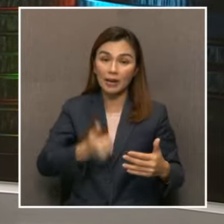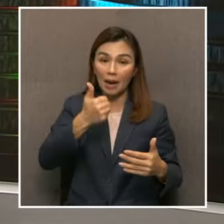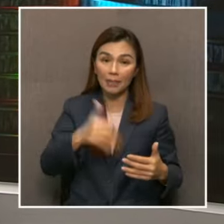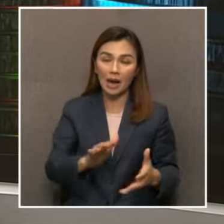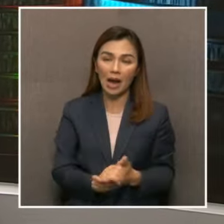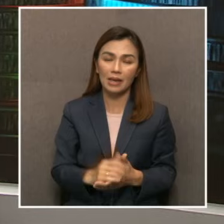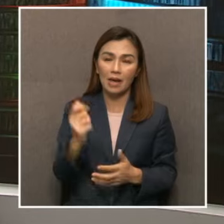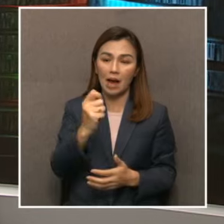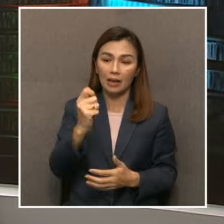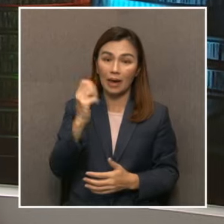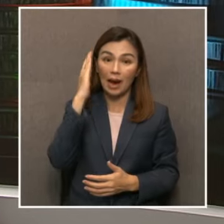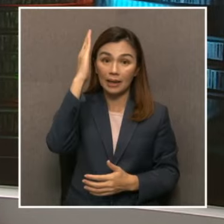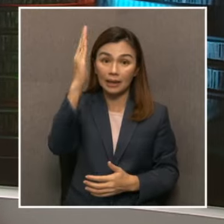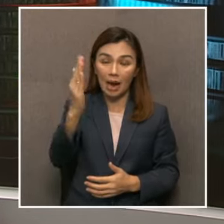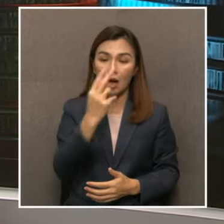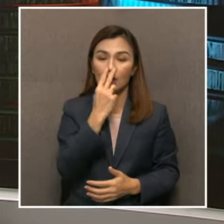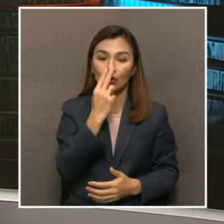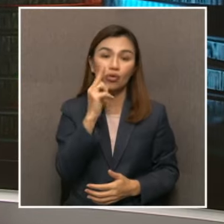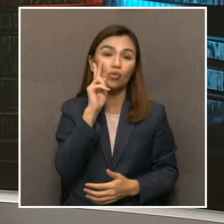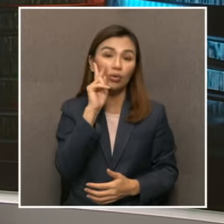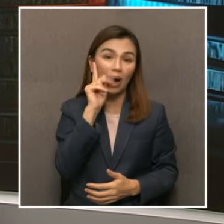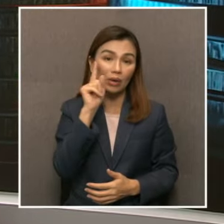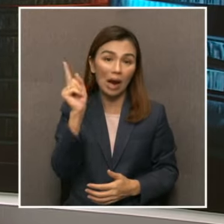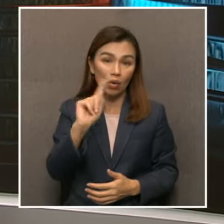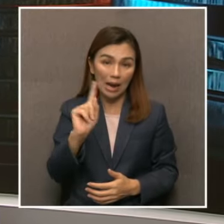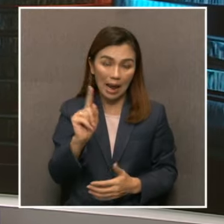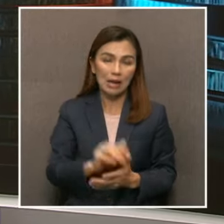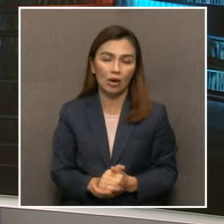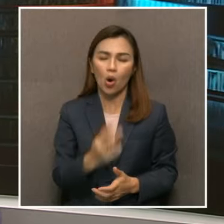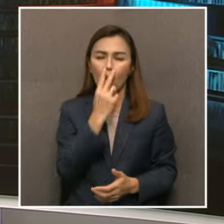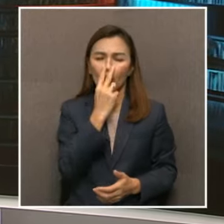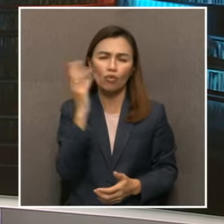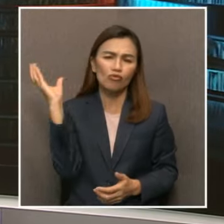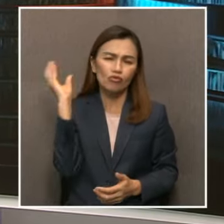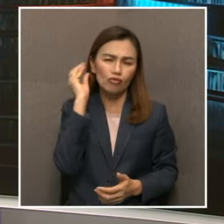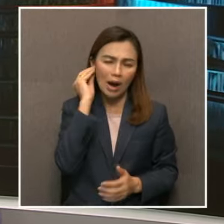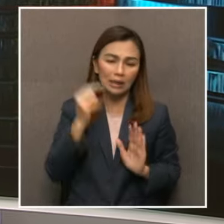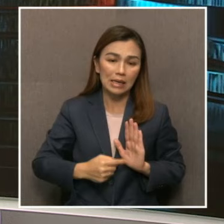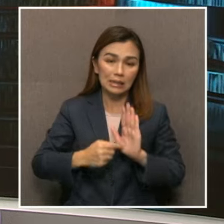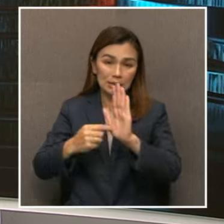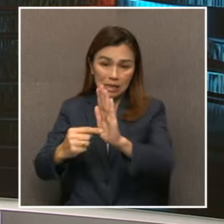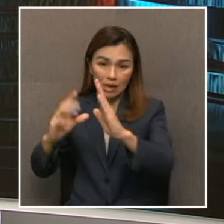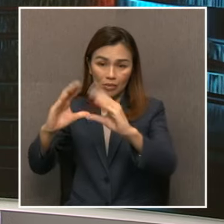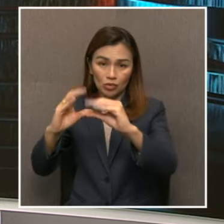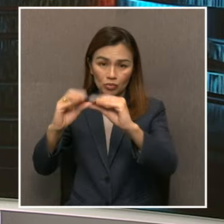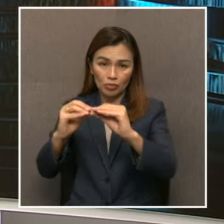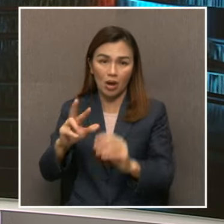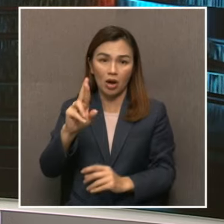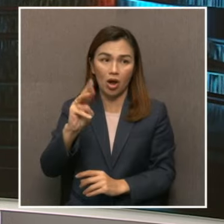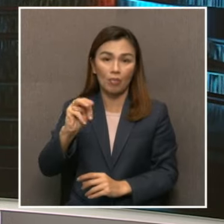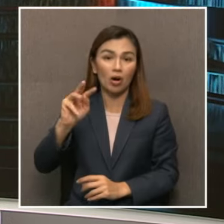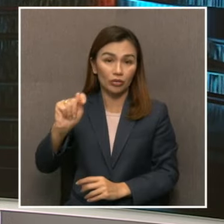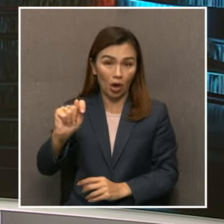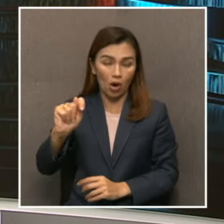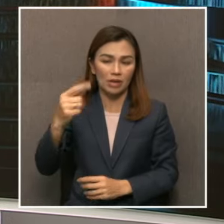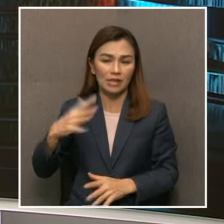ารหน้ารอติดตามฟังข่าวกันละกันนะครับเพราะว่าจะมีการนำเรื่องนี้เข้าสู่ที่ประชุมคณะรัฐมนตรีนัดแรกนะจะมีการ